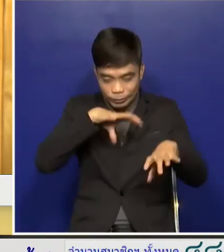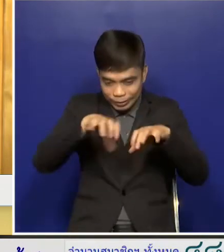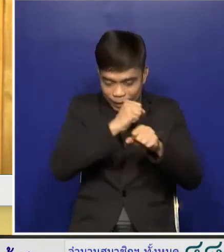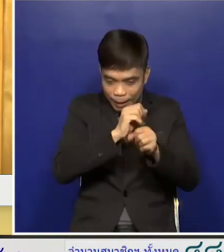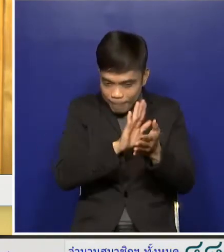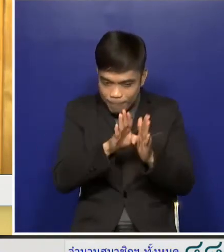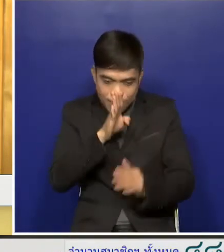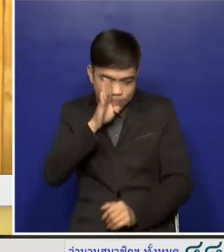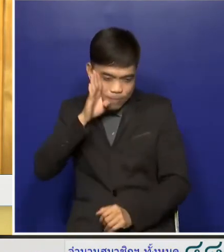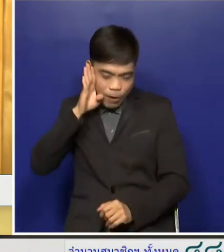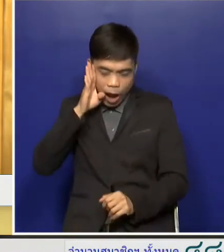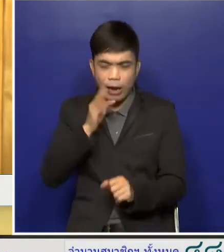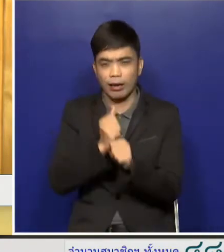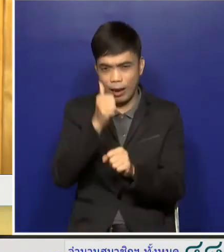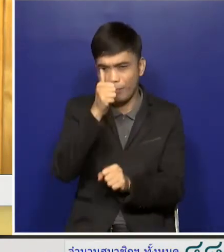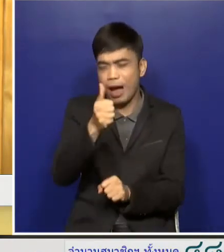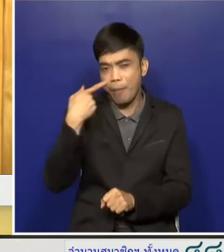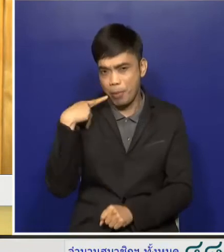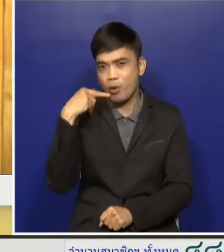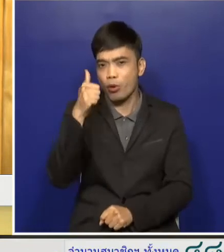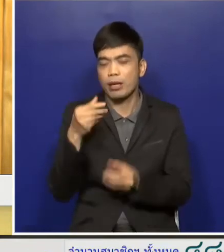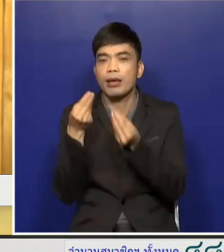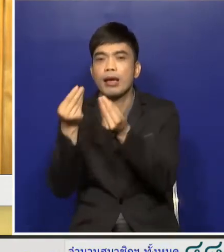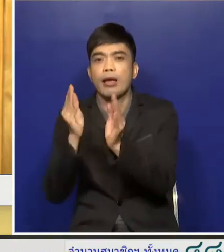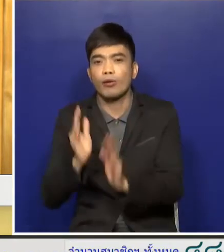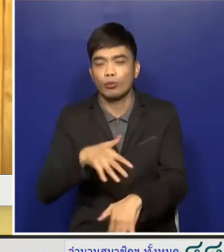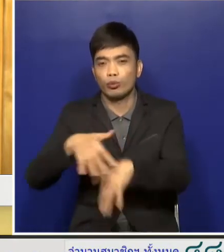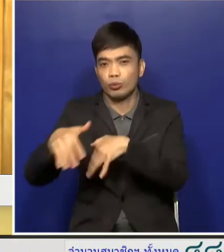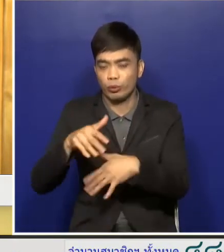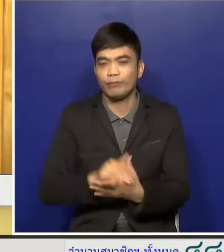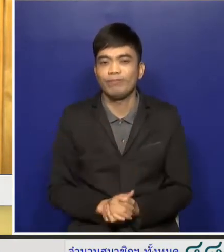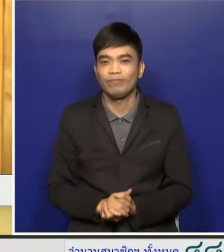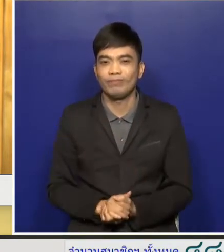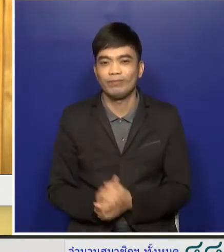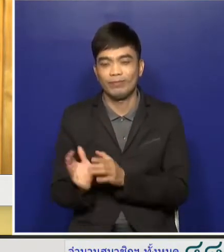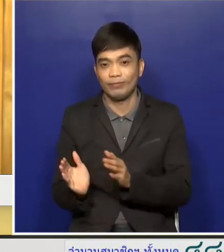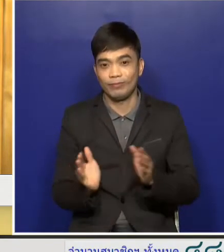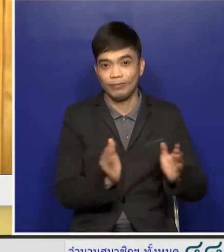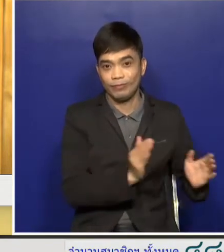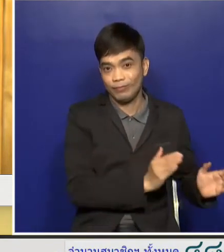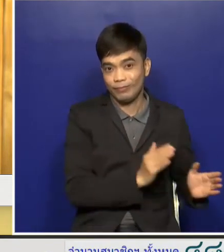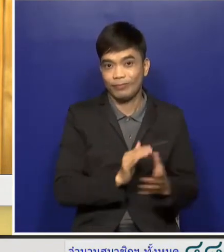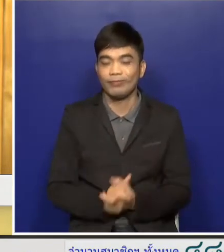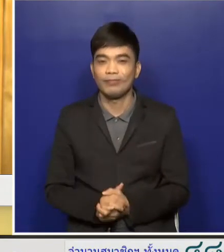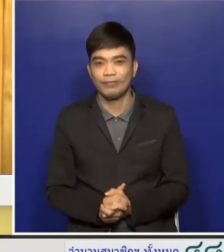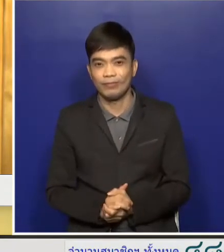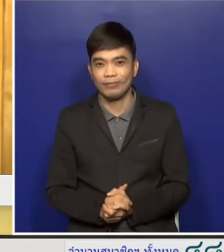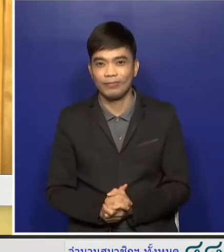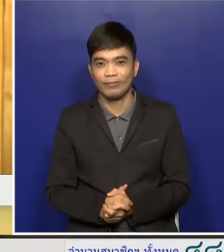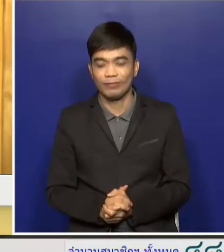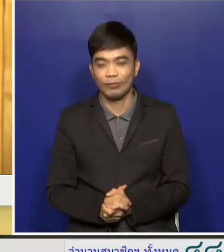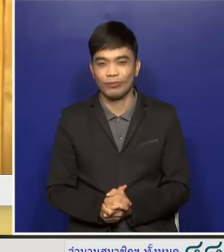ก็เป็นอานิสงส์อีกครั้งหนึ่งครับอีกเรื่องหนึ่งครับคือเทศบาลคูคต